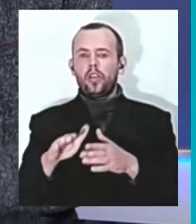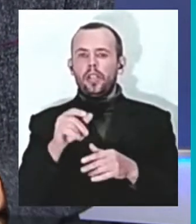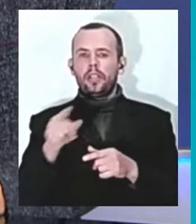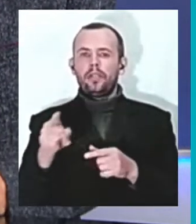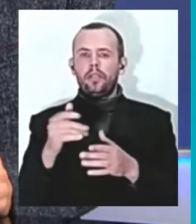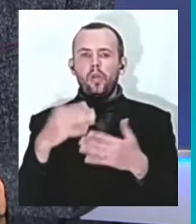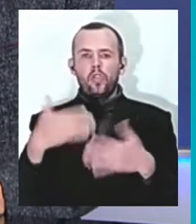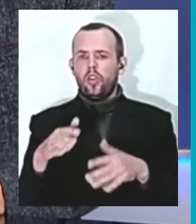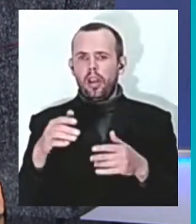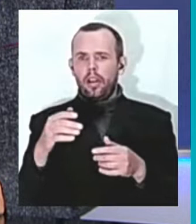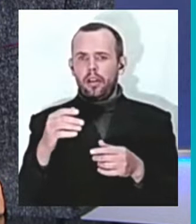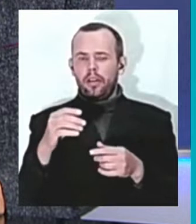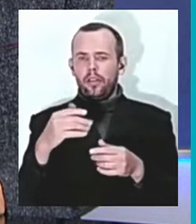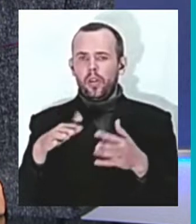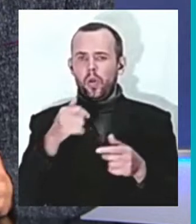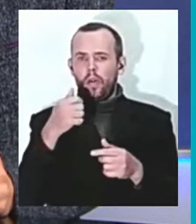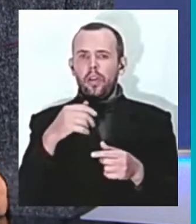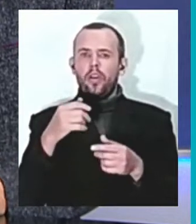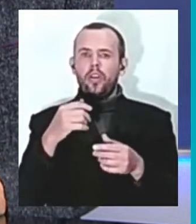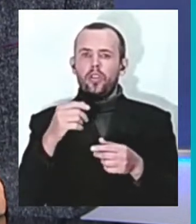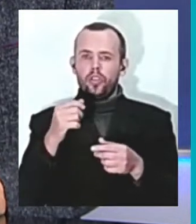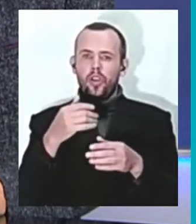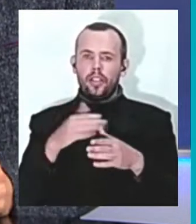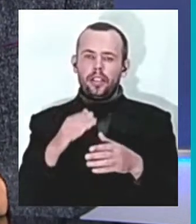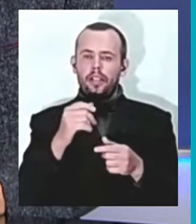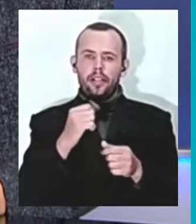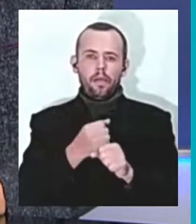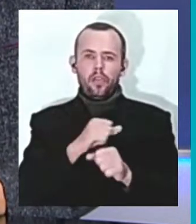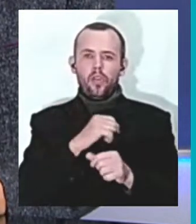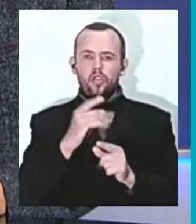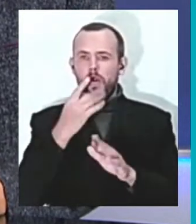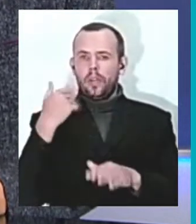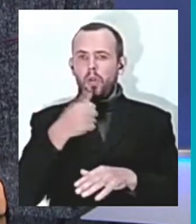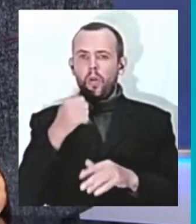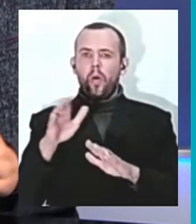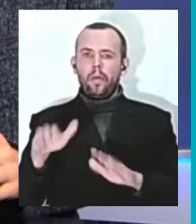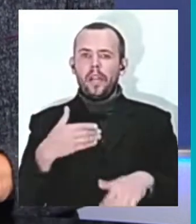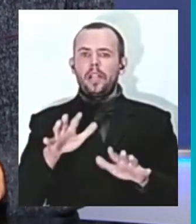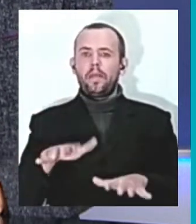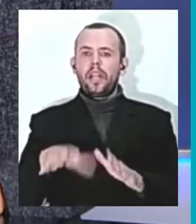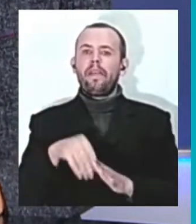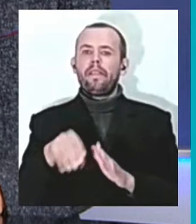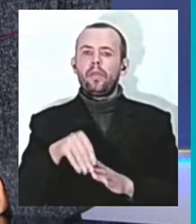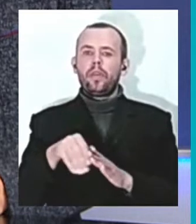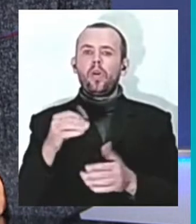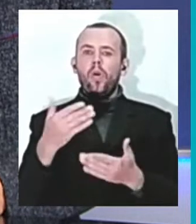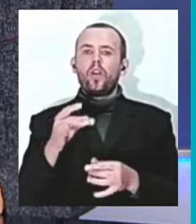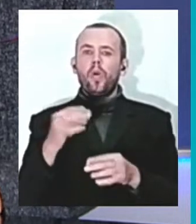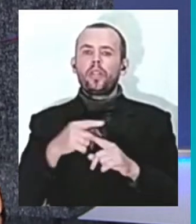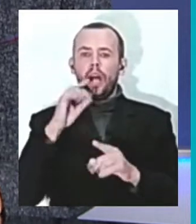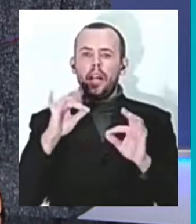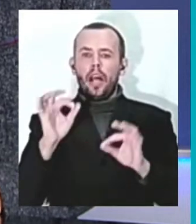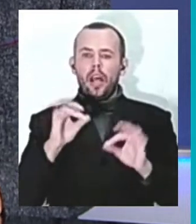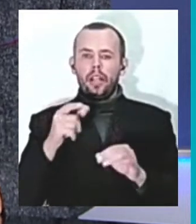років. Частина повноцінно запрацювала лише наприкінці минулого року після місцевих виборів. Отже, про цей рейтинг, а також про успішні